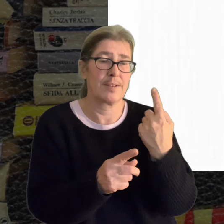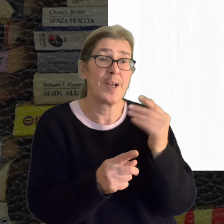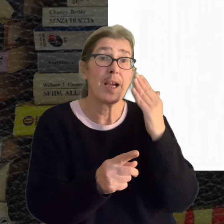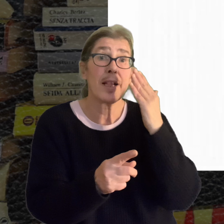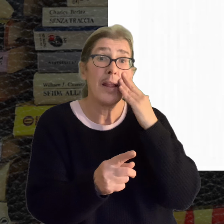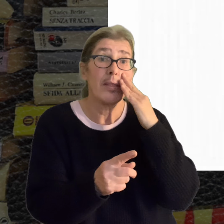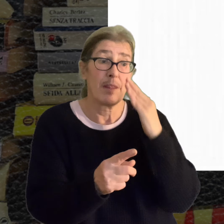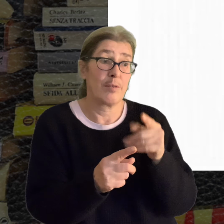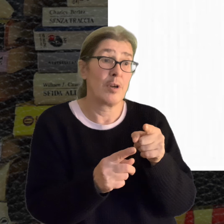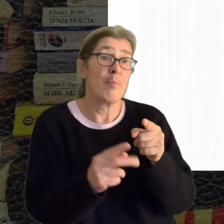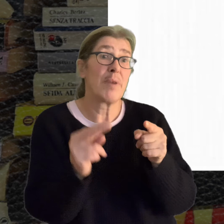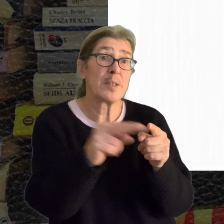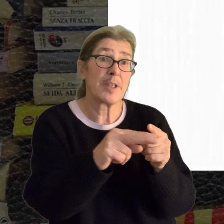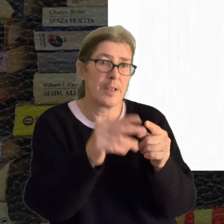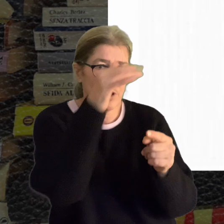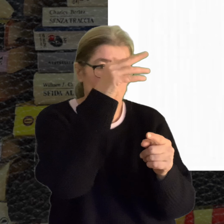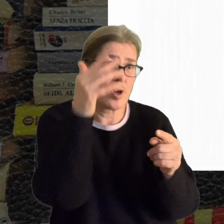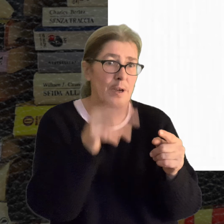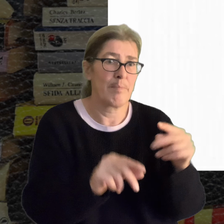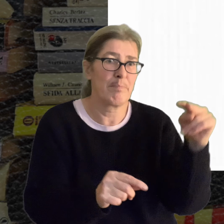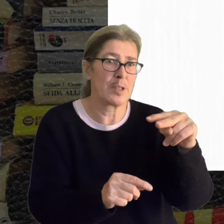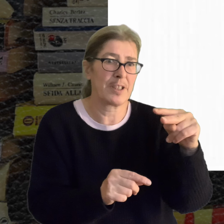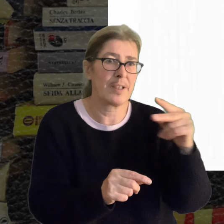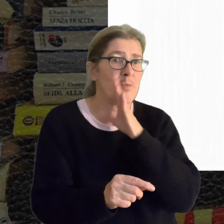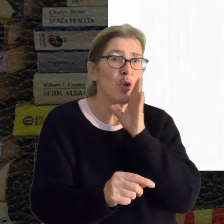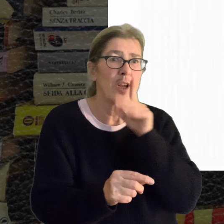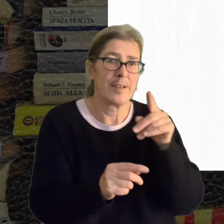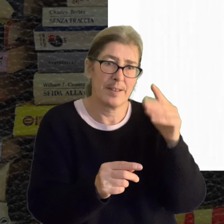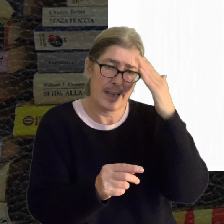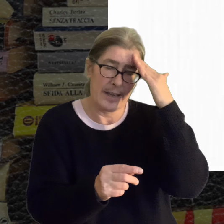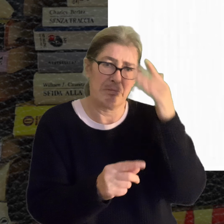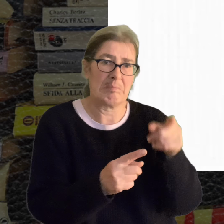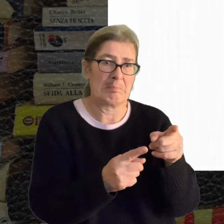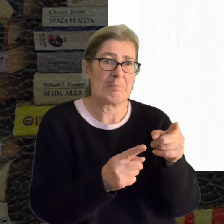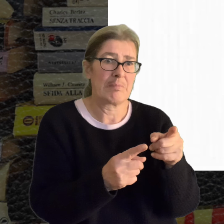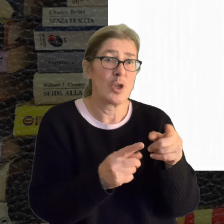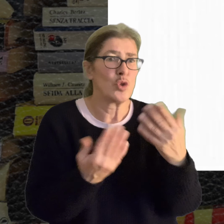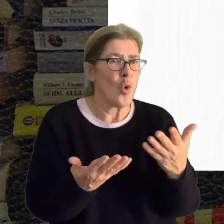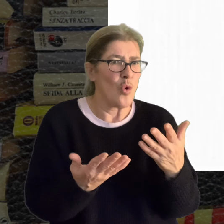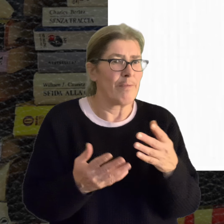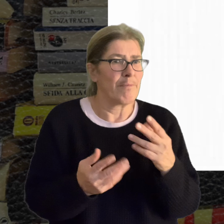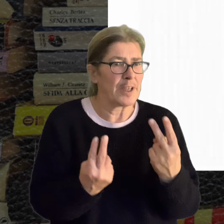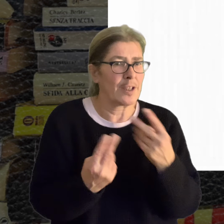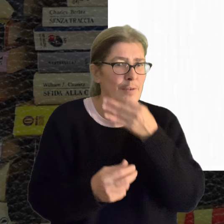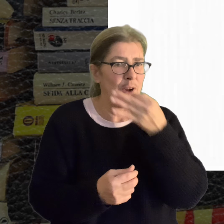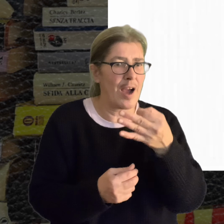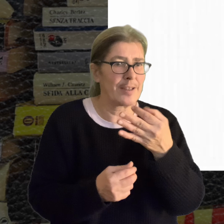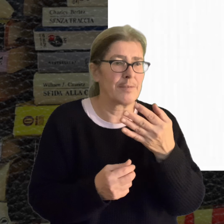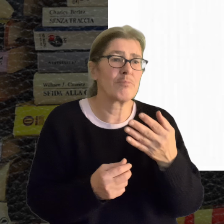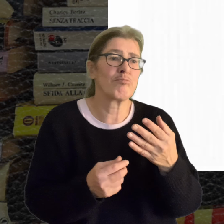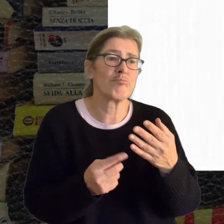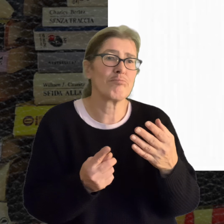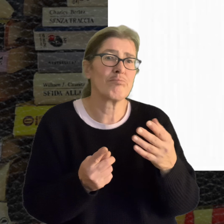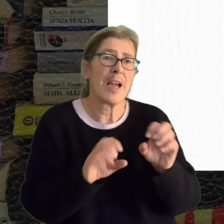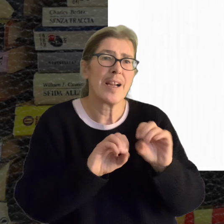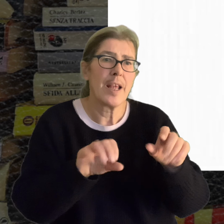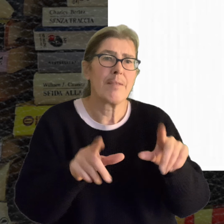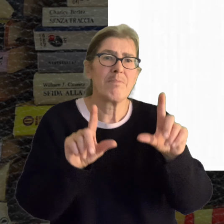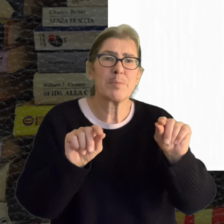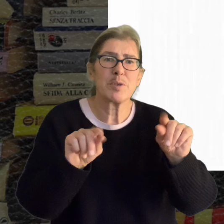und kennt auch die Perspektive des Jungen und kennt auch die Perspektive der Mutter das sind so ganz grundlegende Fragen erstmal um zu